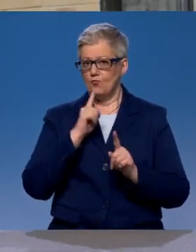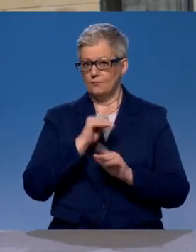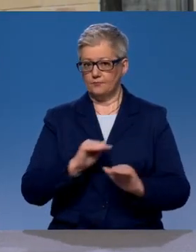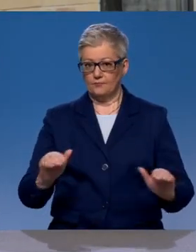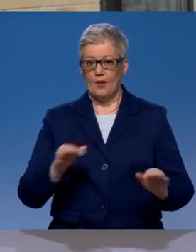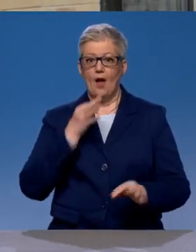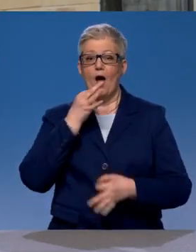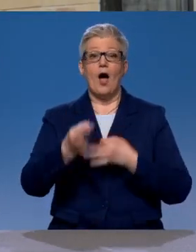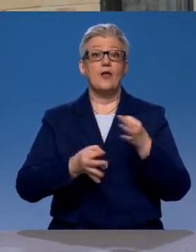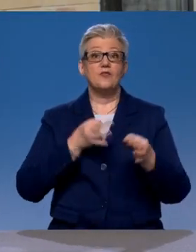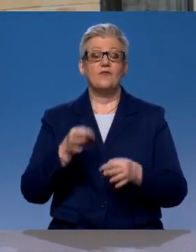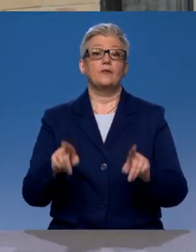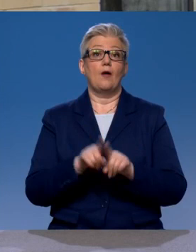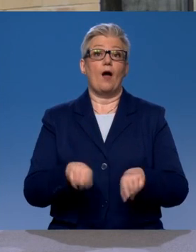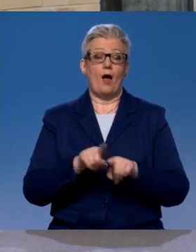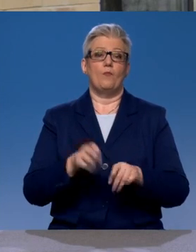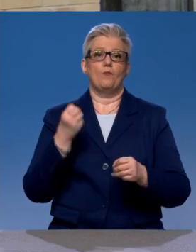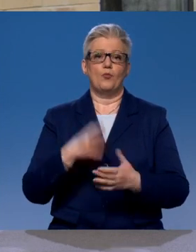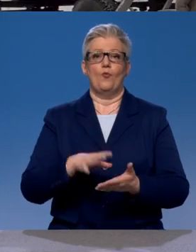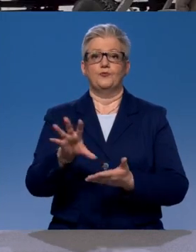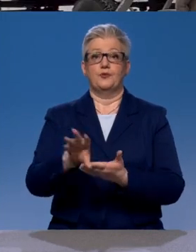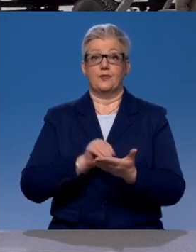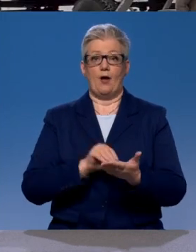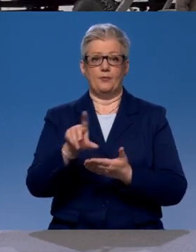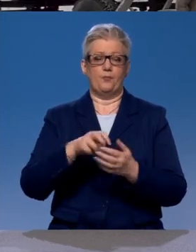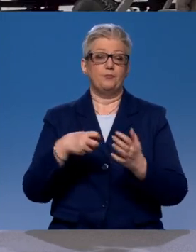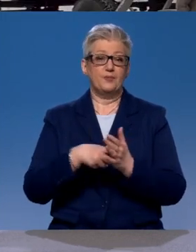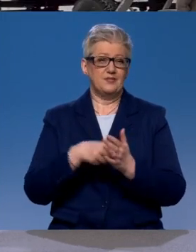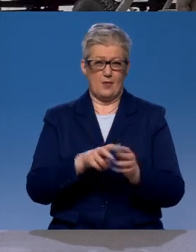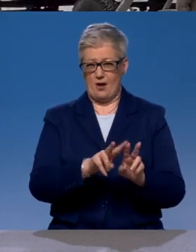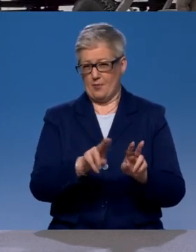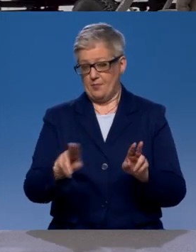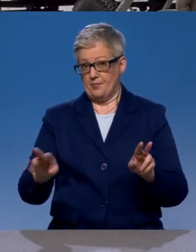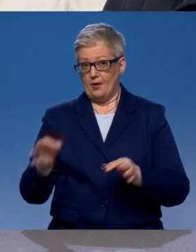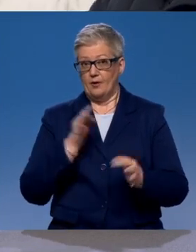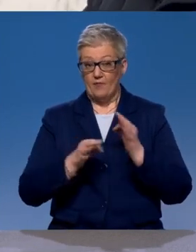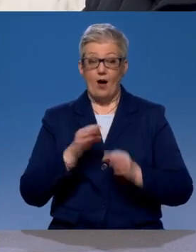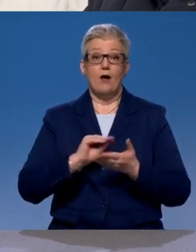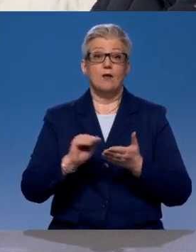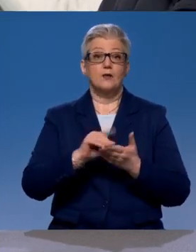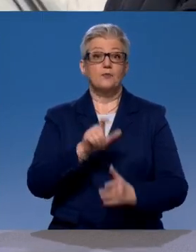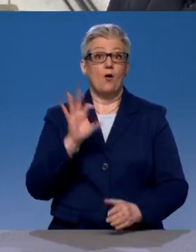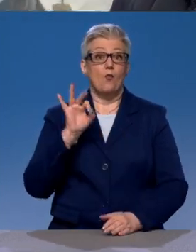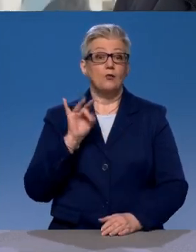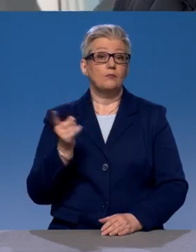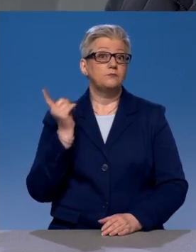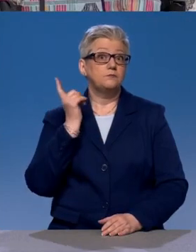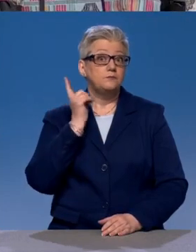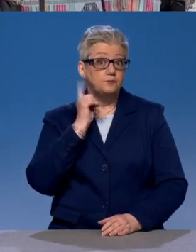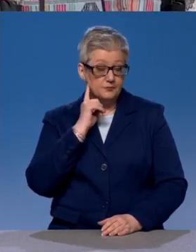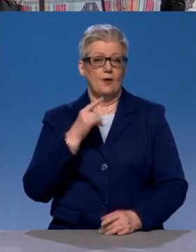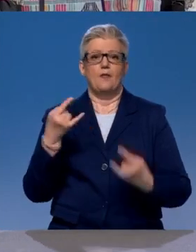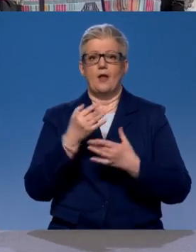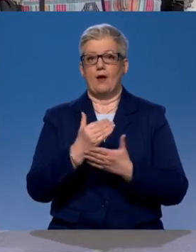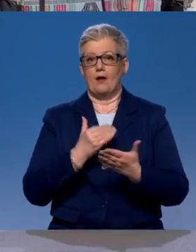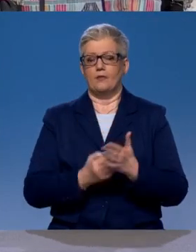одинаковые. Нам просто прислали скопировать и вставить, и все. После того, как корреспонденты ОТР узнали о том, что происходит, телеканал стал